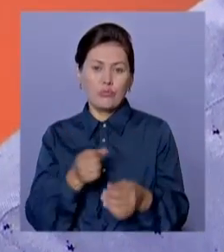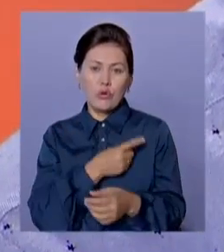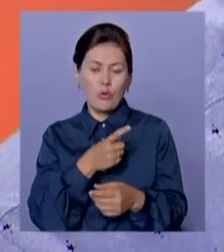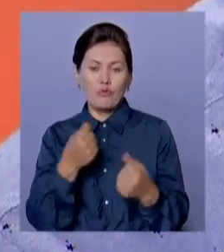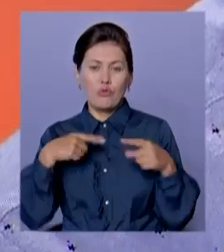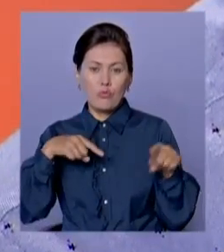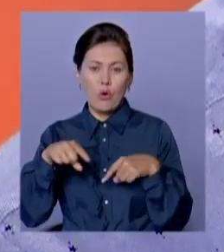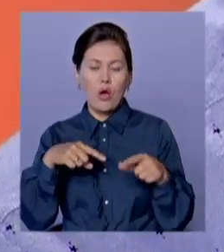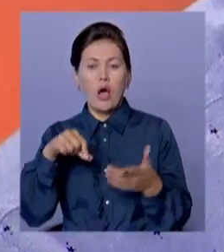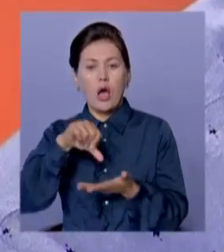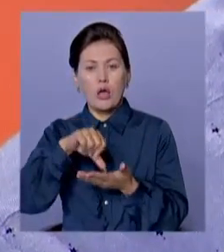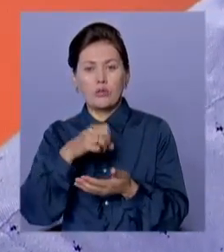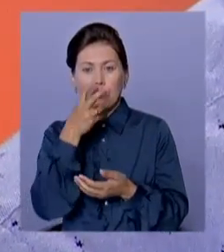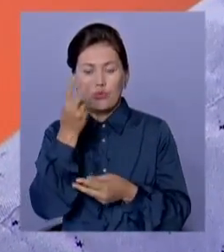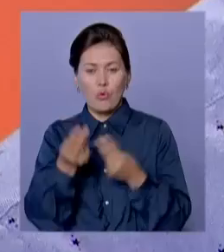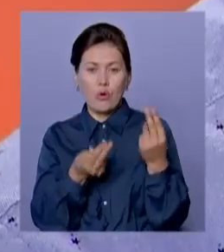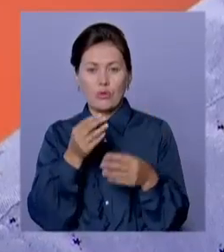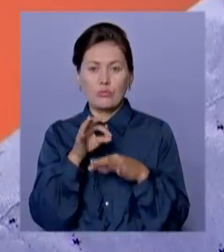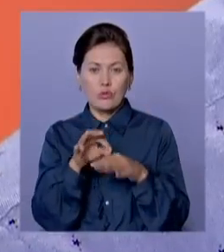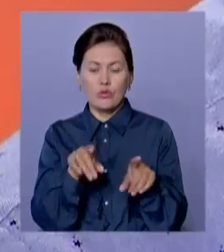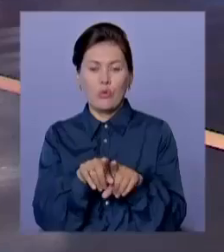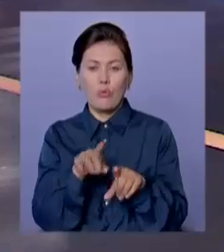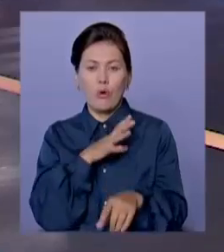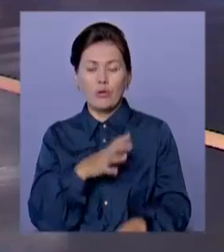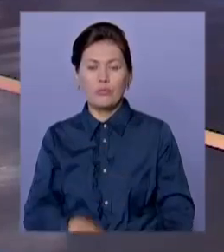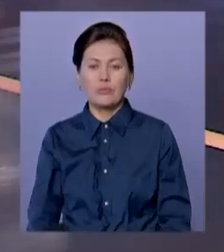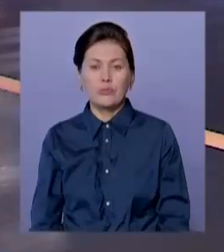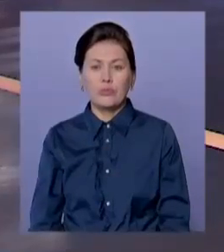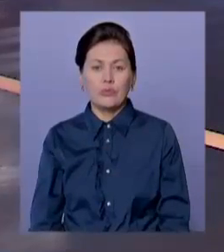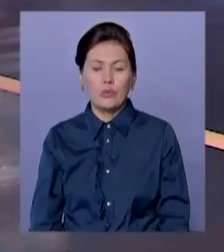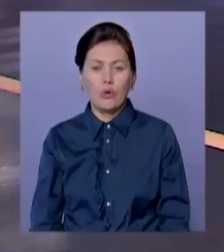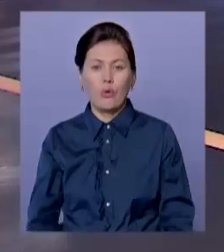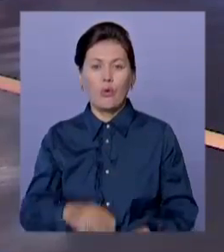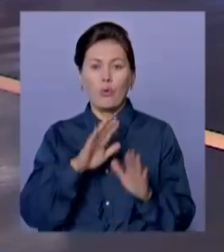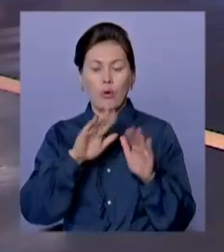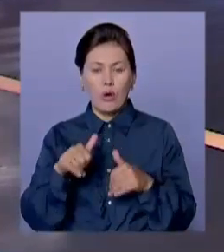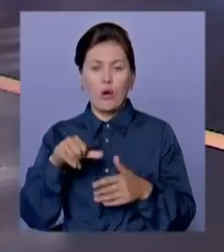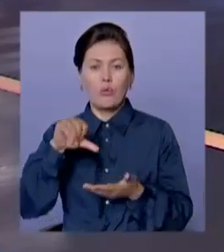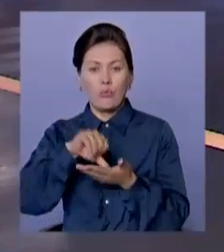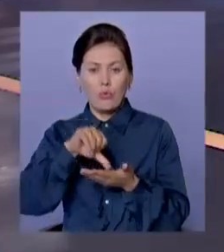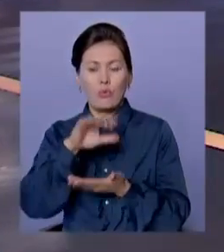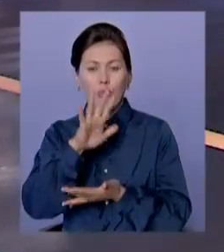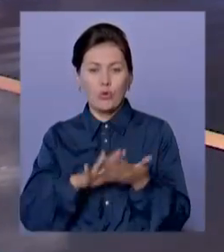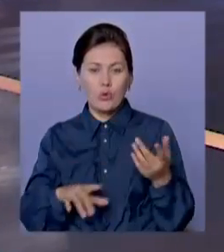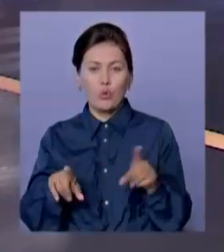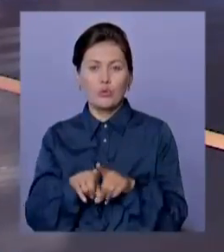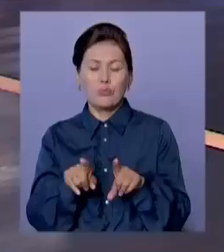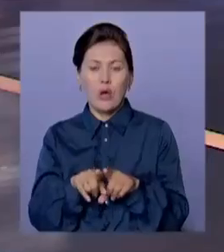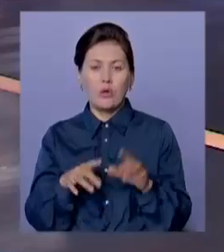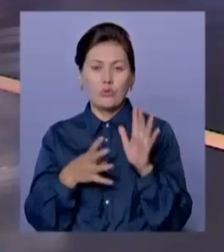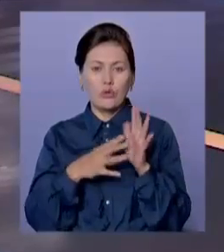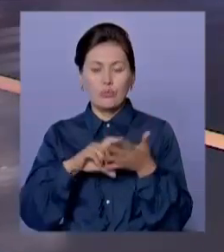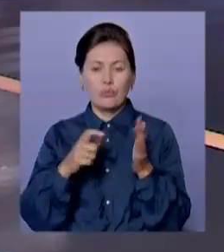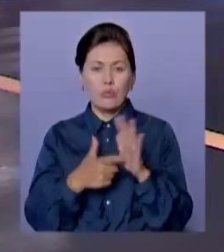футболға қатысса. Жақсы ойнайды екенсіз деп. Содан кейін қатысып кеттім. Содан кейін 9-шы